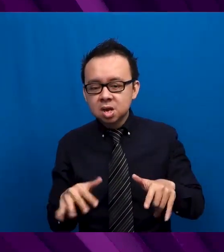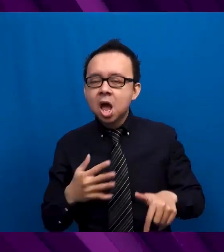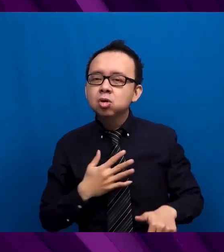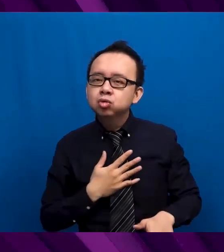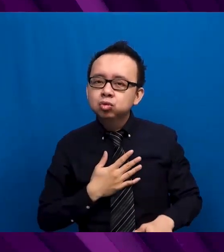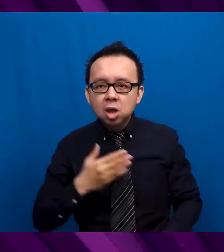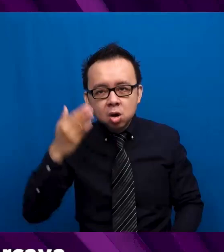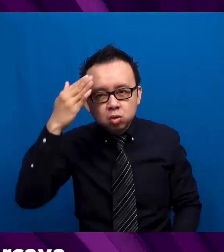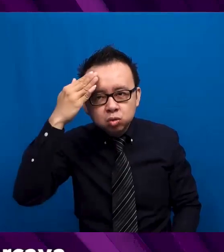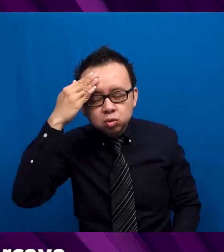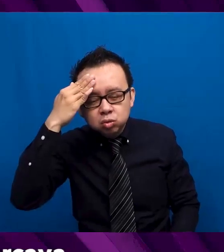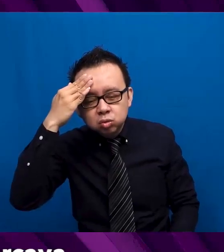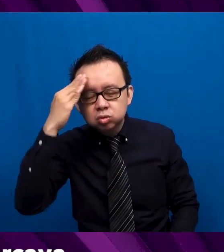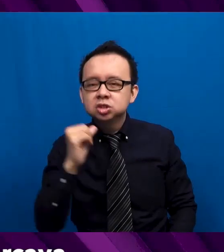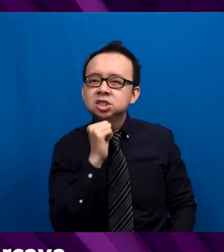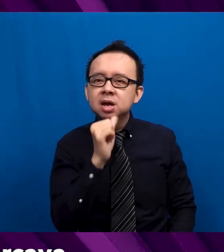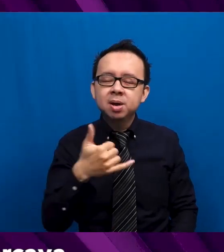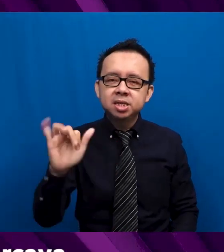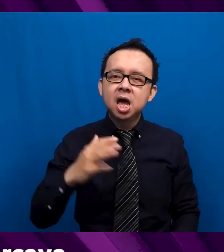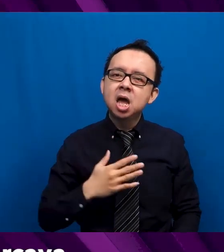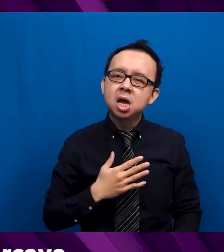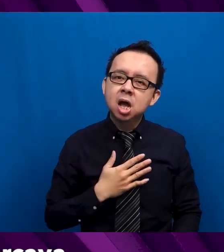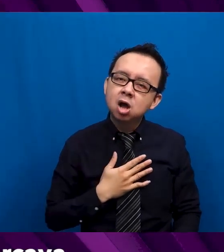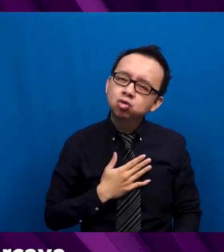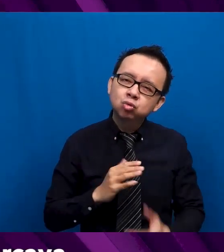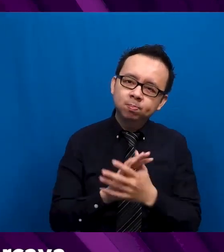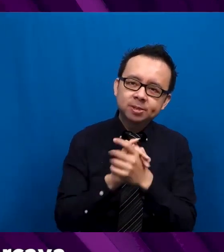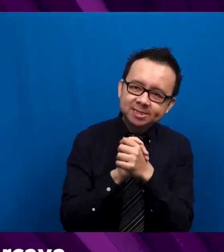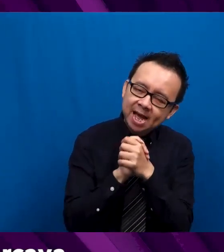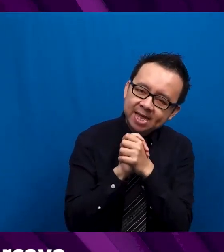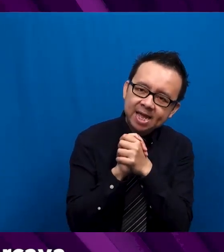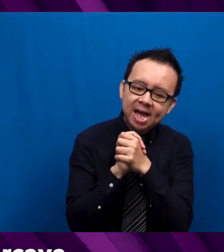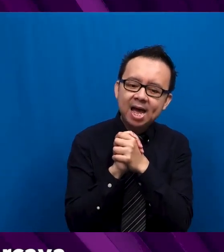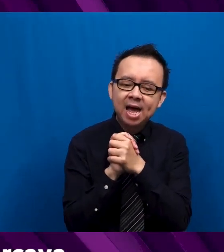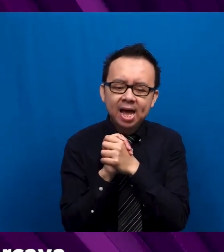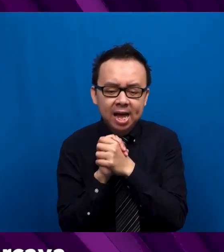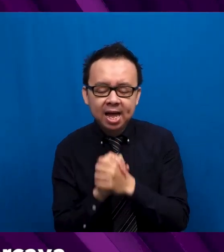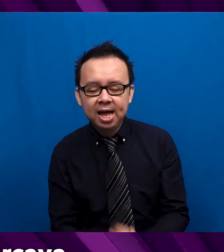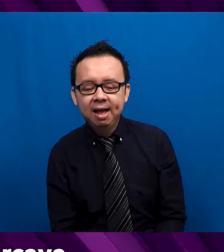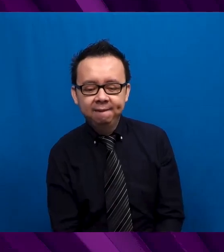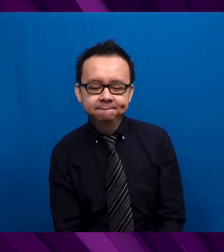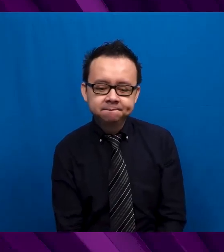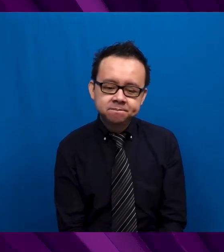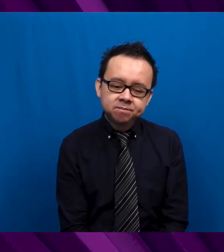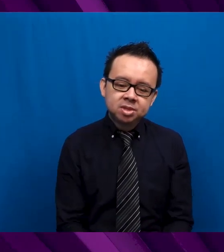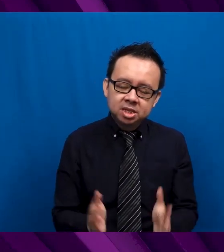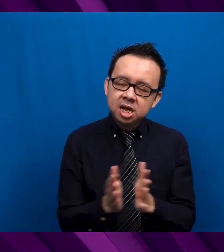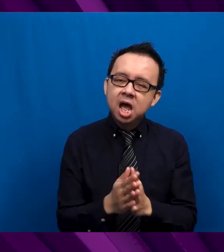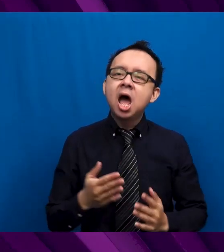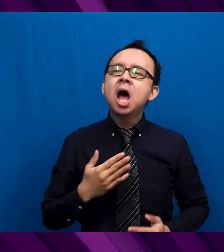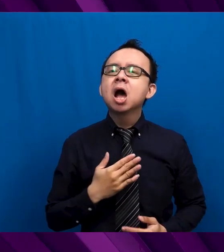ku tahu siapa yang ku percaya, Engkaulah harapan kami,